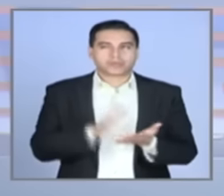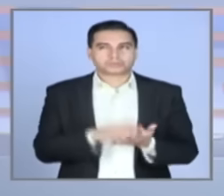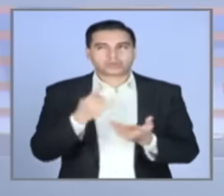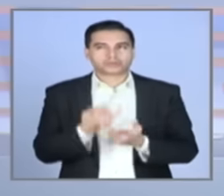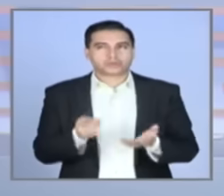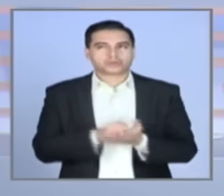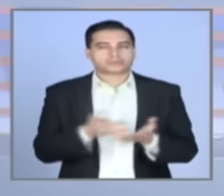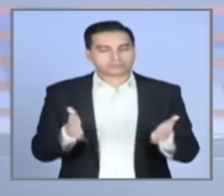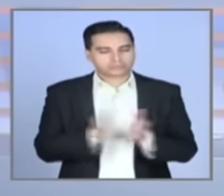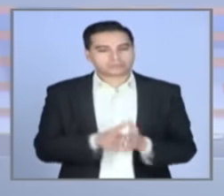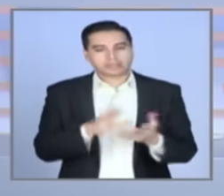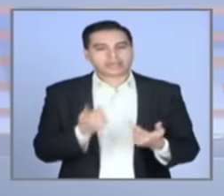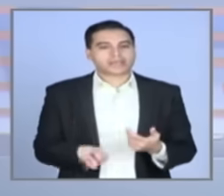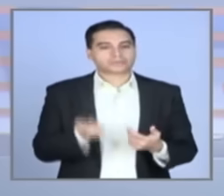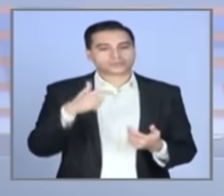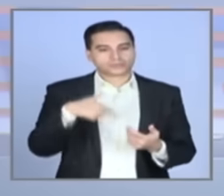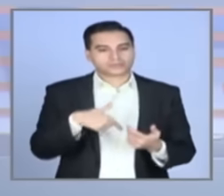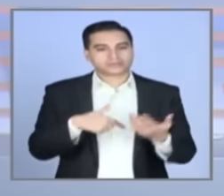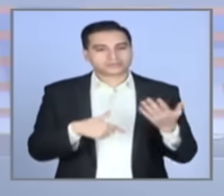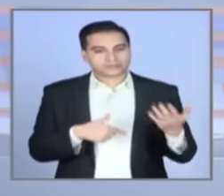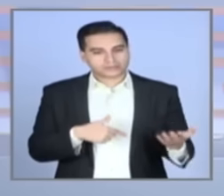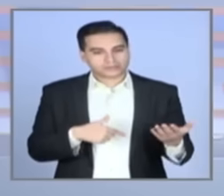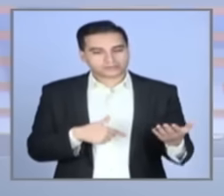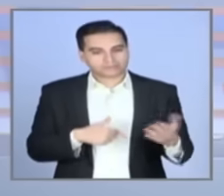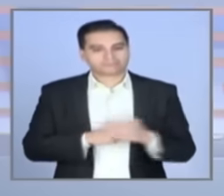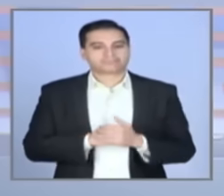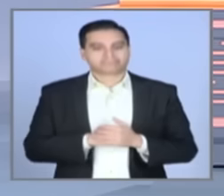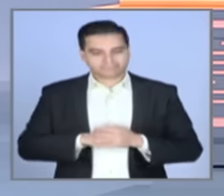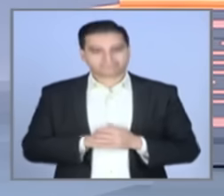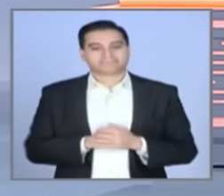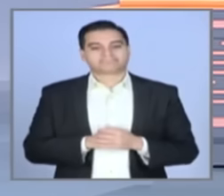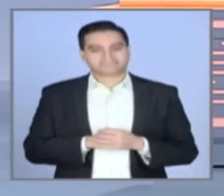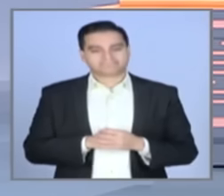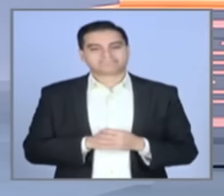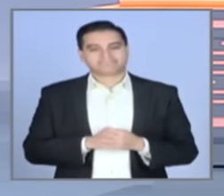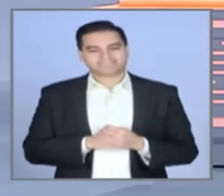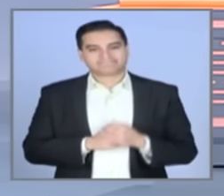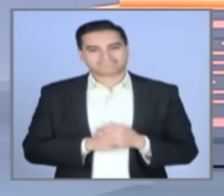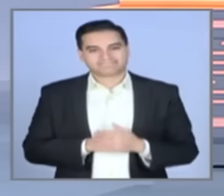45. وإجابتين صح؟ 55. وعشر نقط هدية بقيته